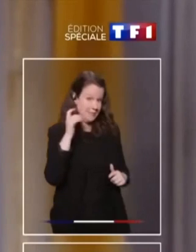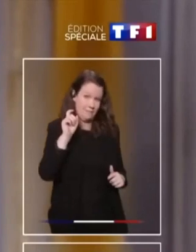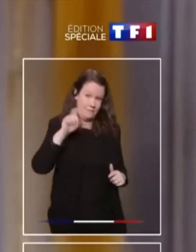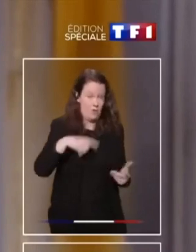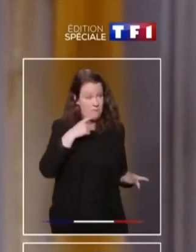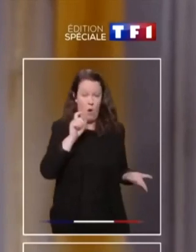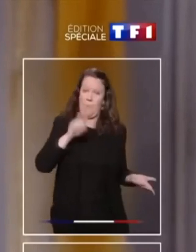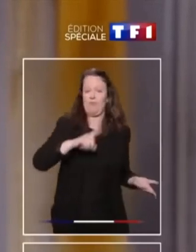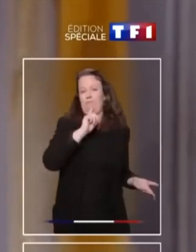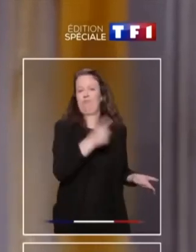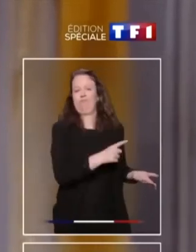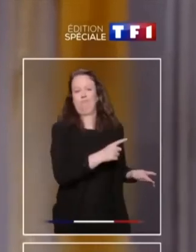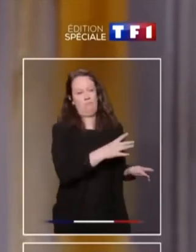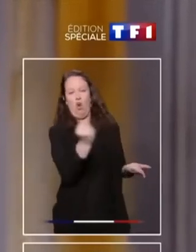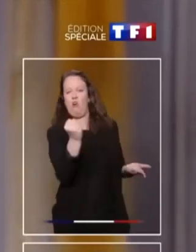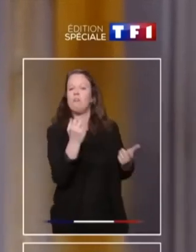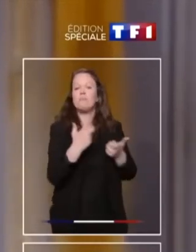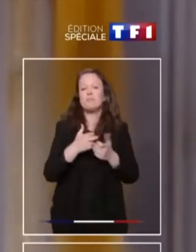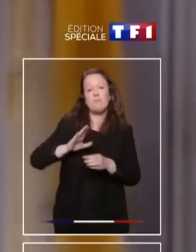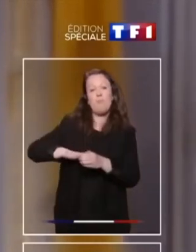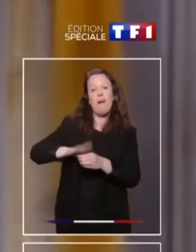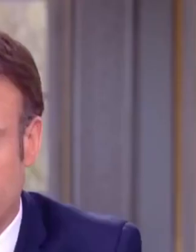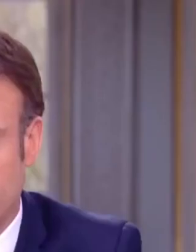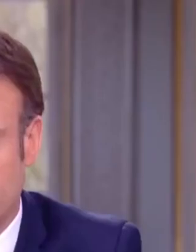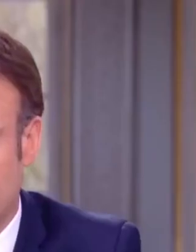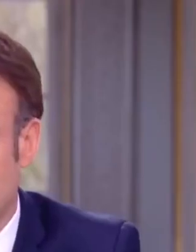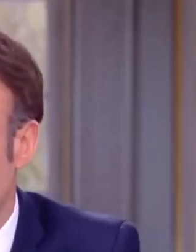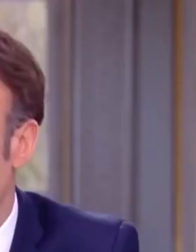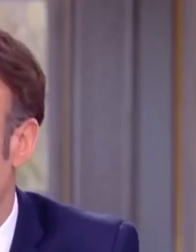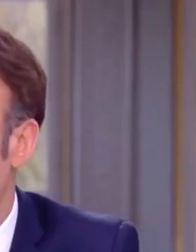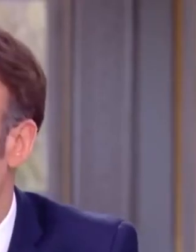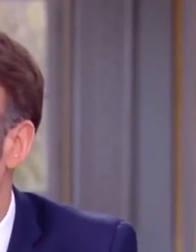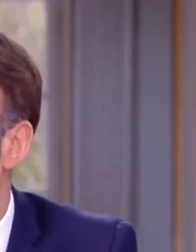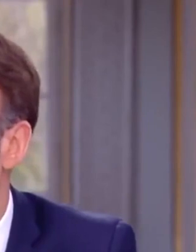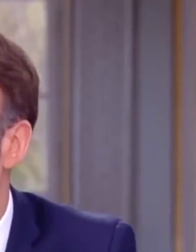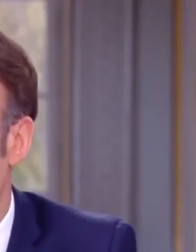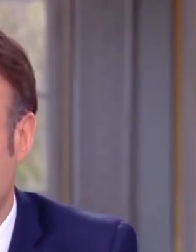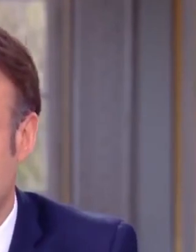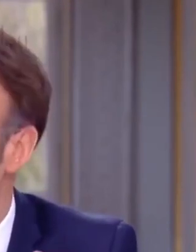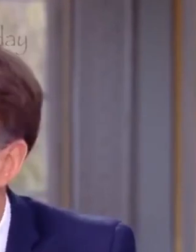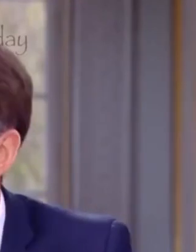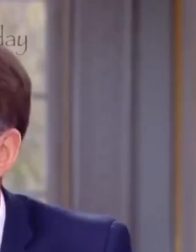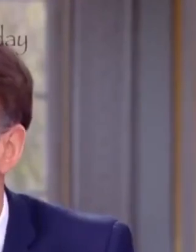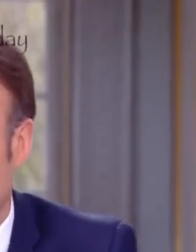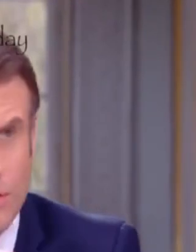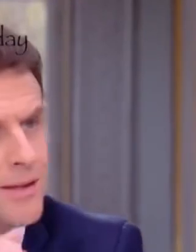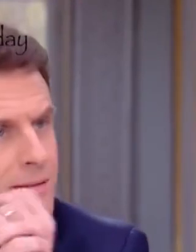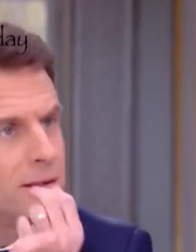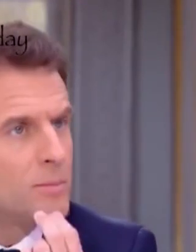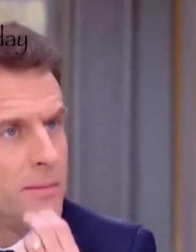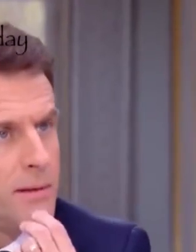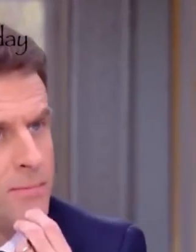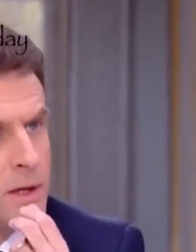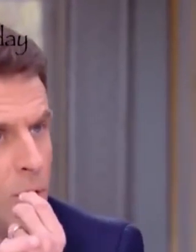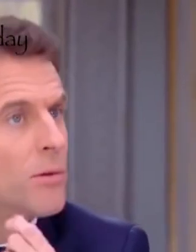послужило побудительным мотивом некрасивого поступка. Главное, что господин президент не сомневался.